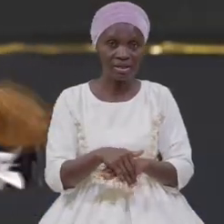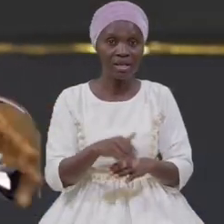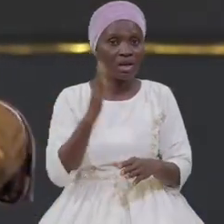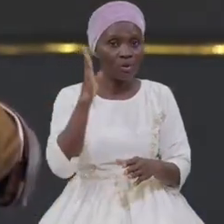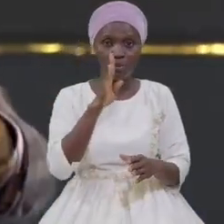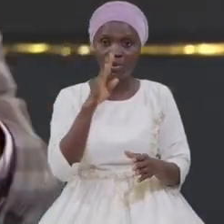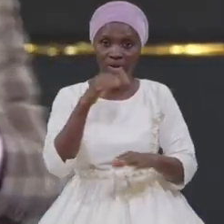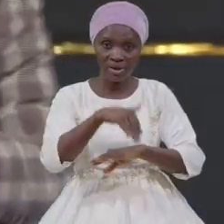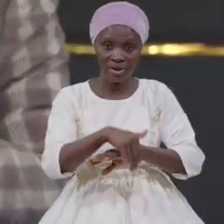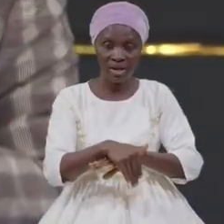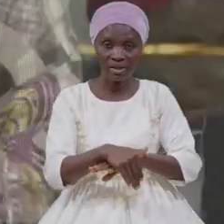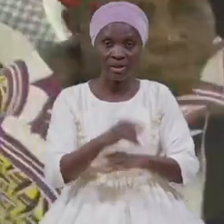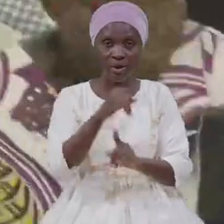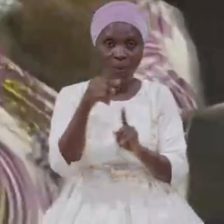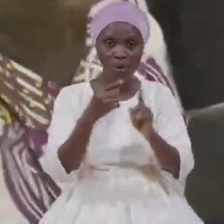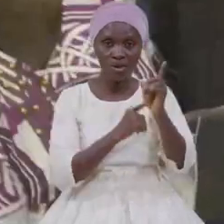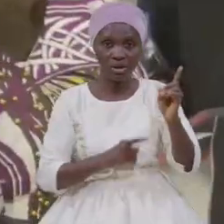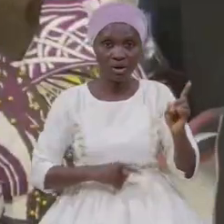t'accordera ce salut.